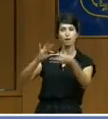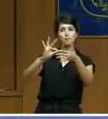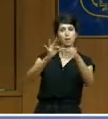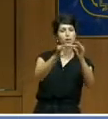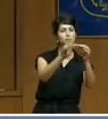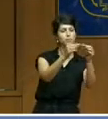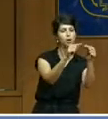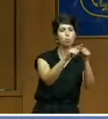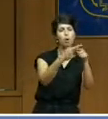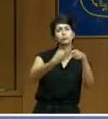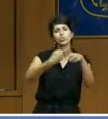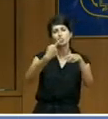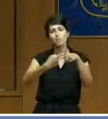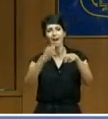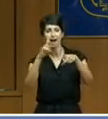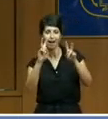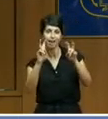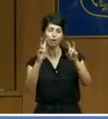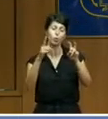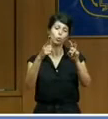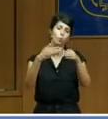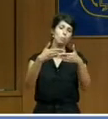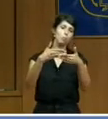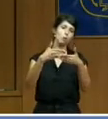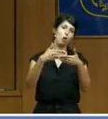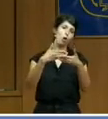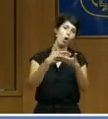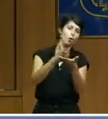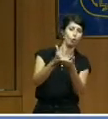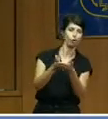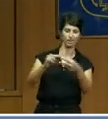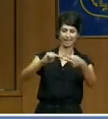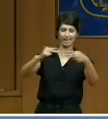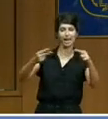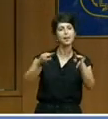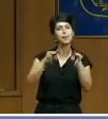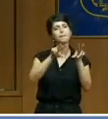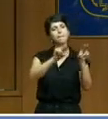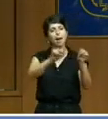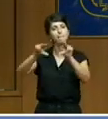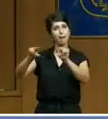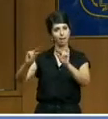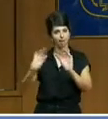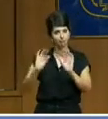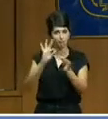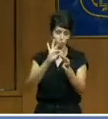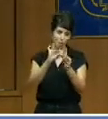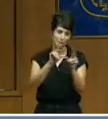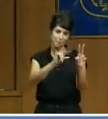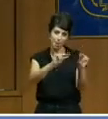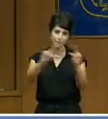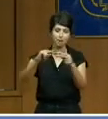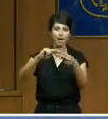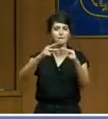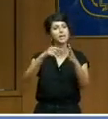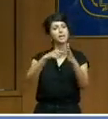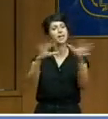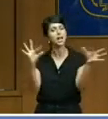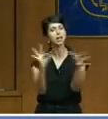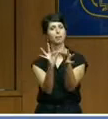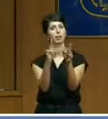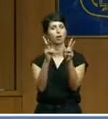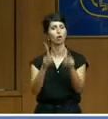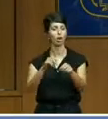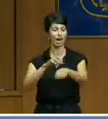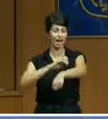והן קרובות משפחה, כלומר חולקות העתק זה של גן פולימורפי מסוים, הן עשויות להתחבר, זאת אומרת